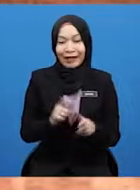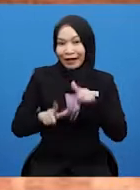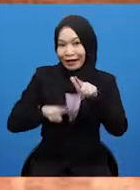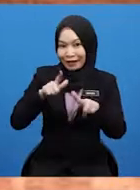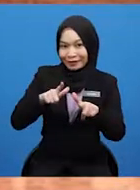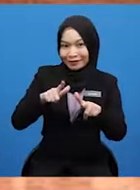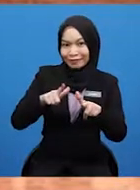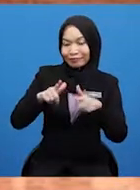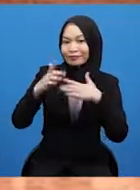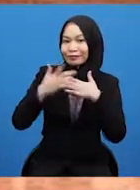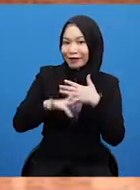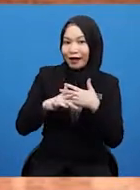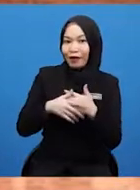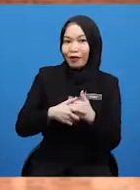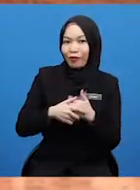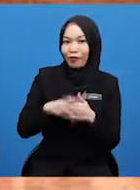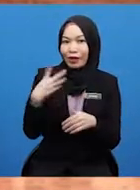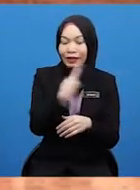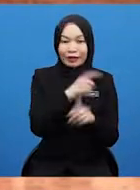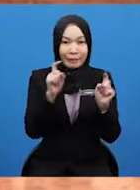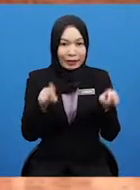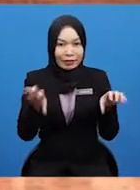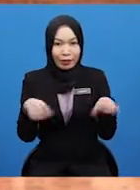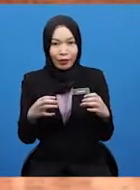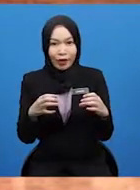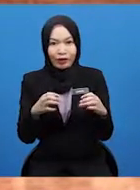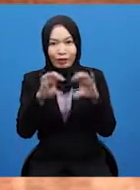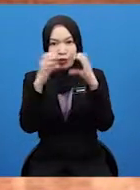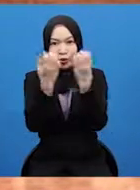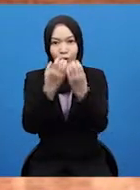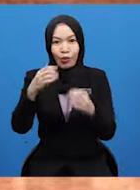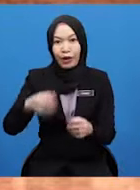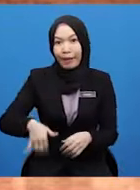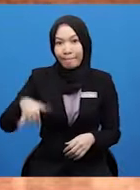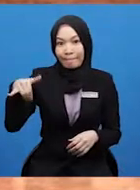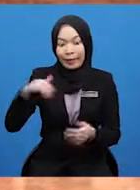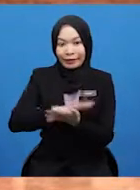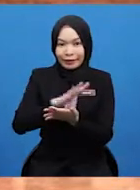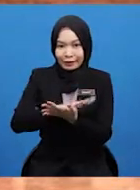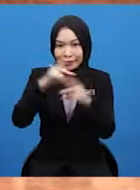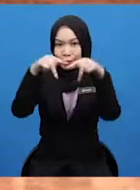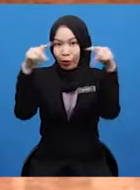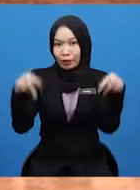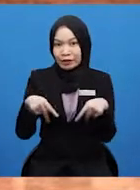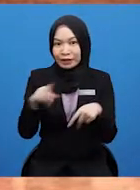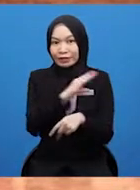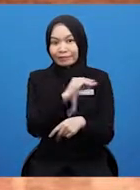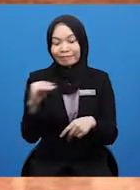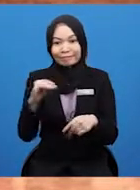Langkah awal, kita harus membuat koleksi beg kertas, poster dan imej